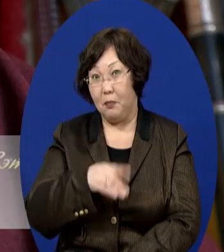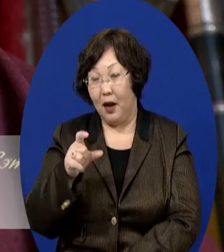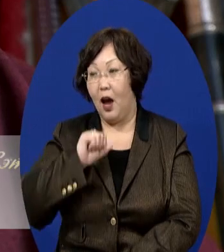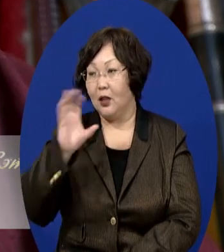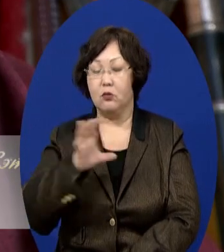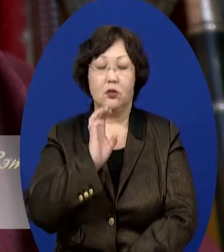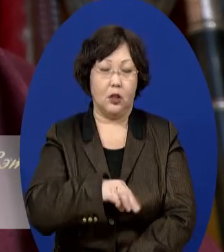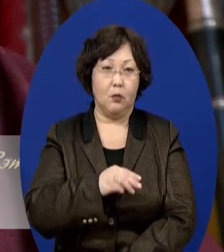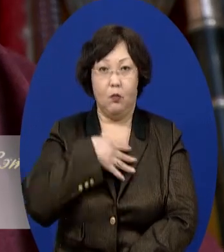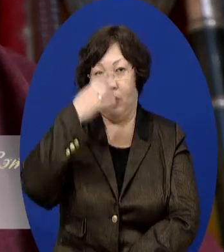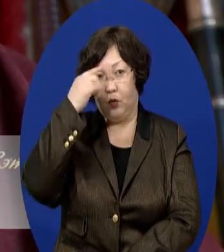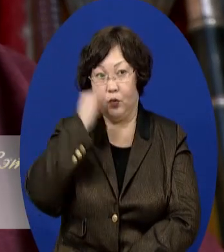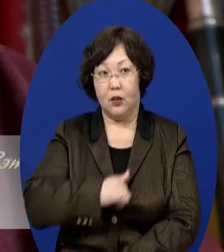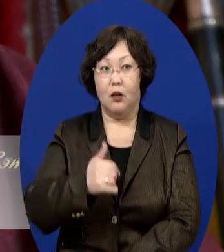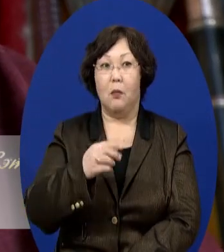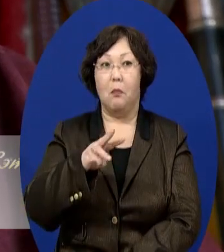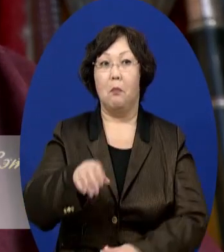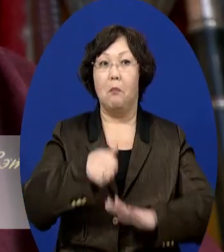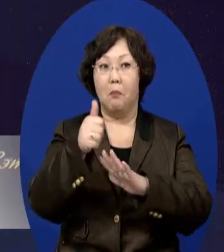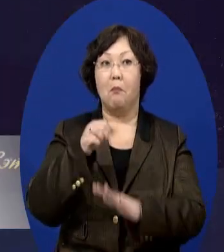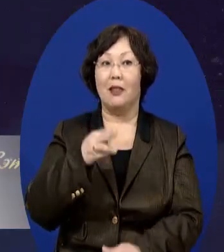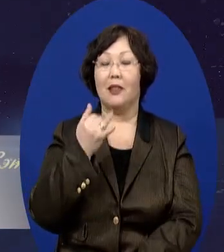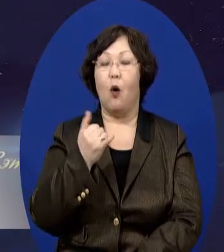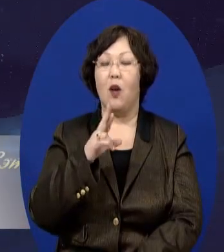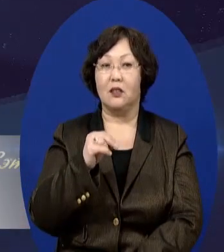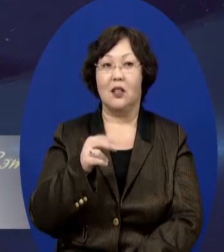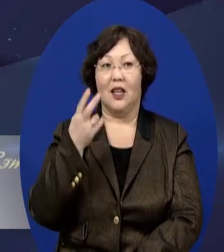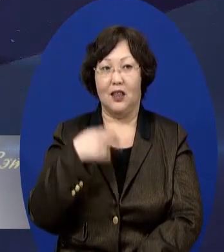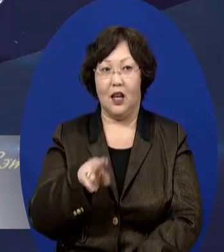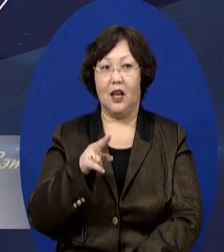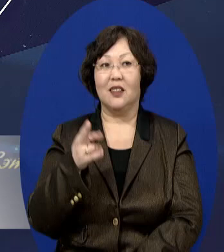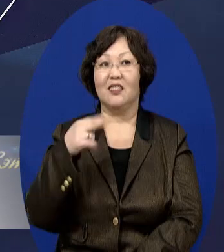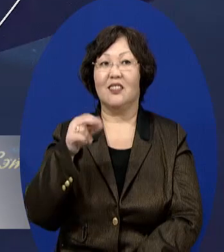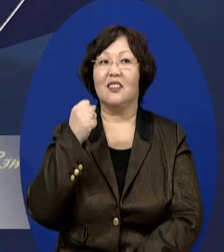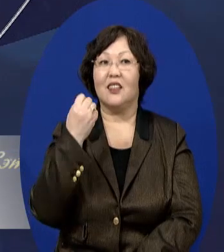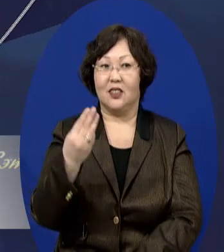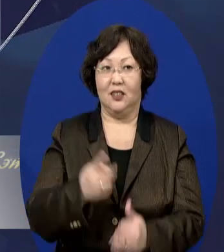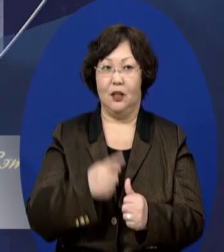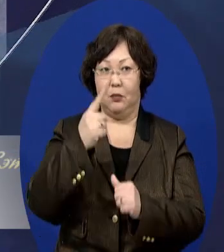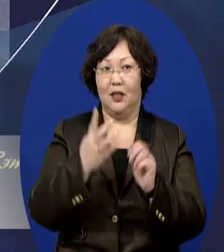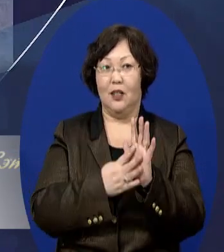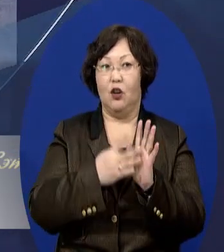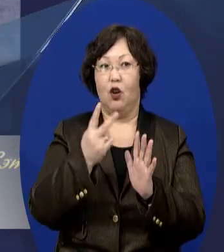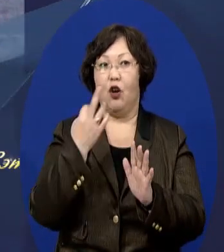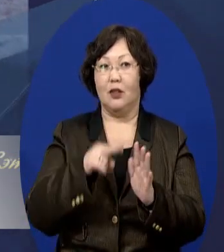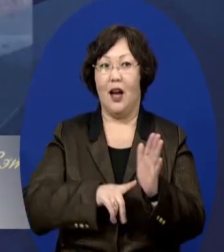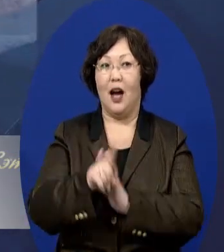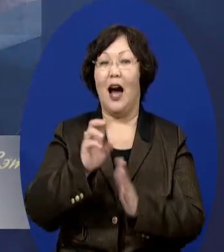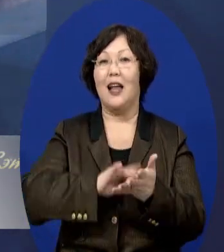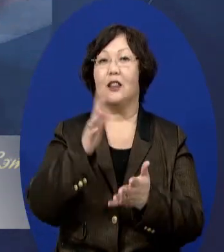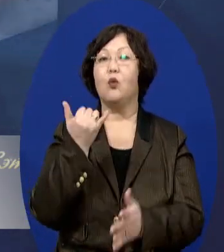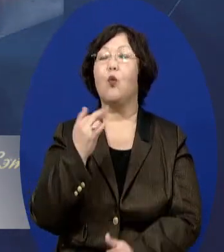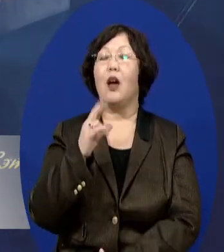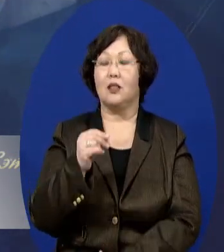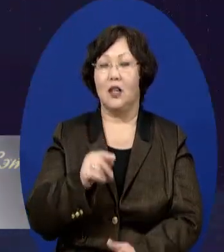Монгол улсын манлаа үеч Дамдын гомбын дашгиж сайхан хүн байсан. Тийм миний өвөөч 92 онд анхны алдарт үеч 10 хүнд